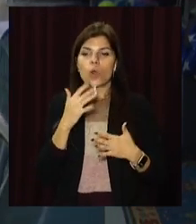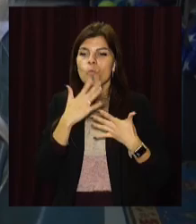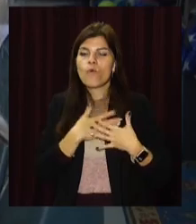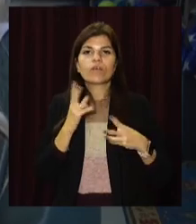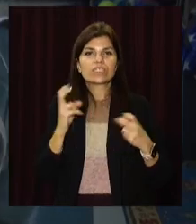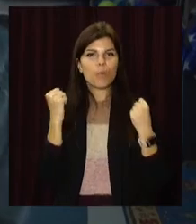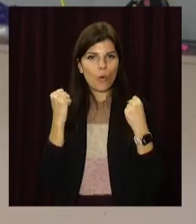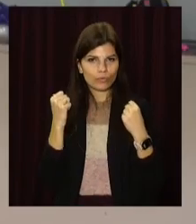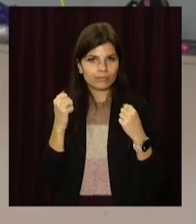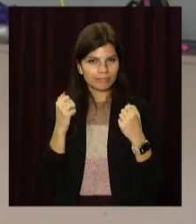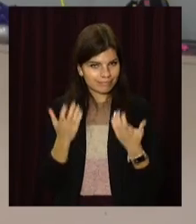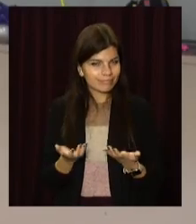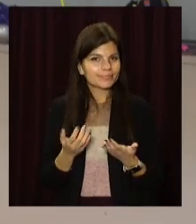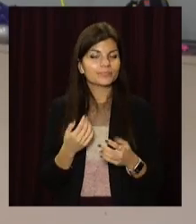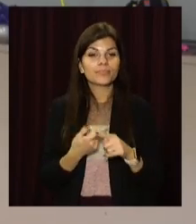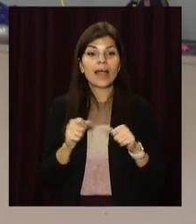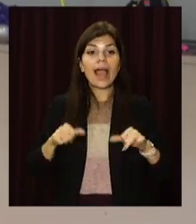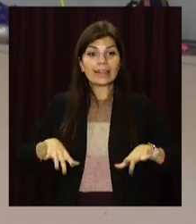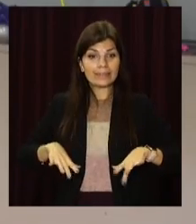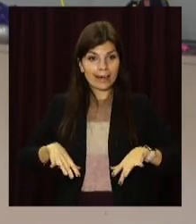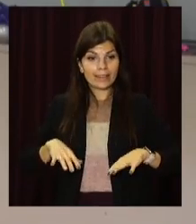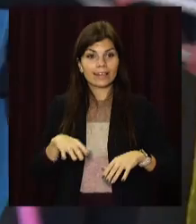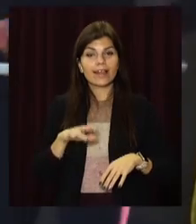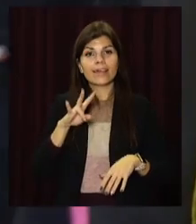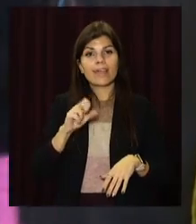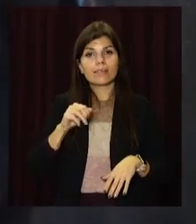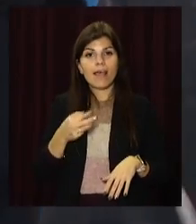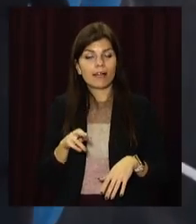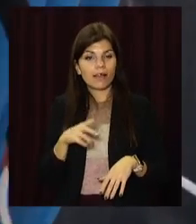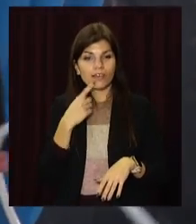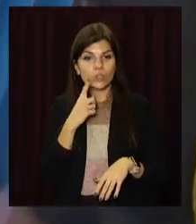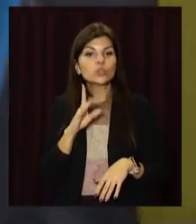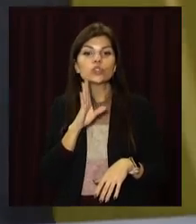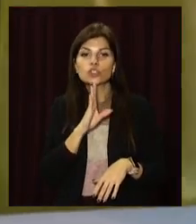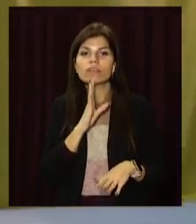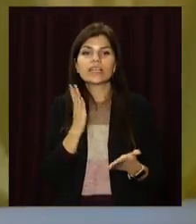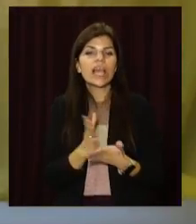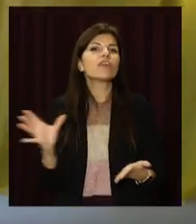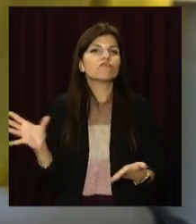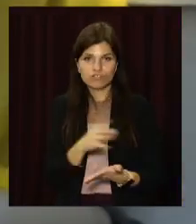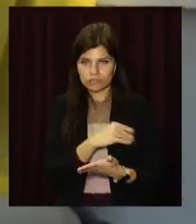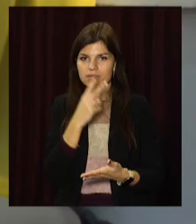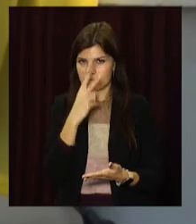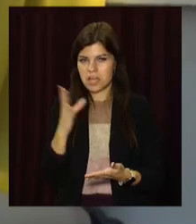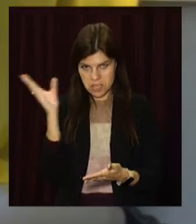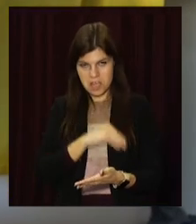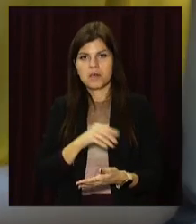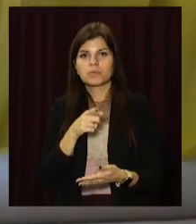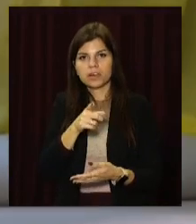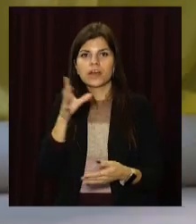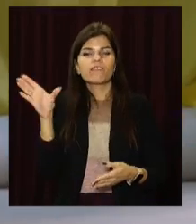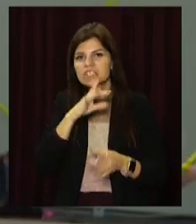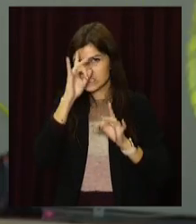спорту детям. А тренерка чемпіонки Наталія Єрьоміна зазначає, у дівчини є всі шанси стати всесвітньо